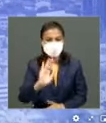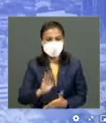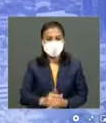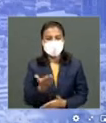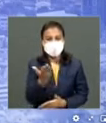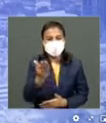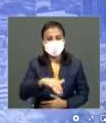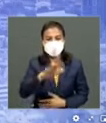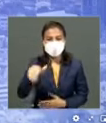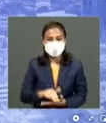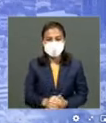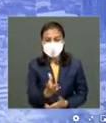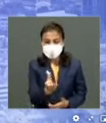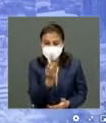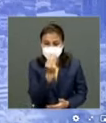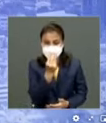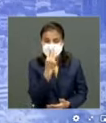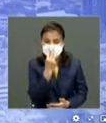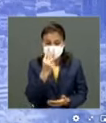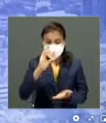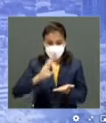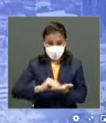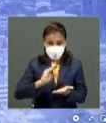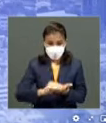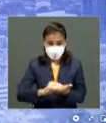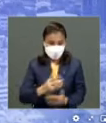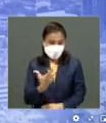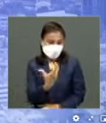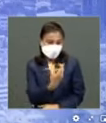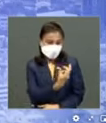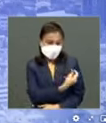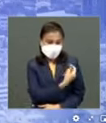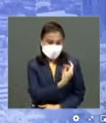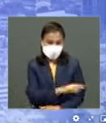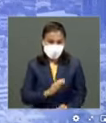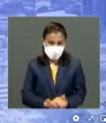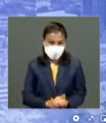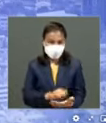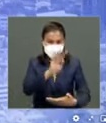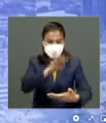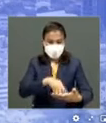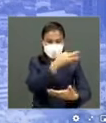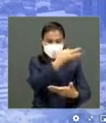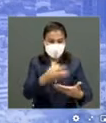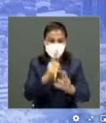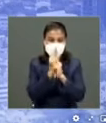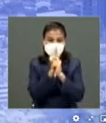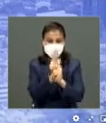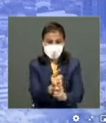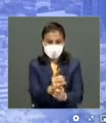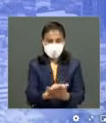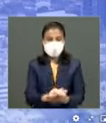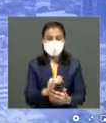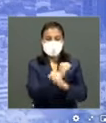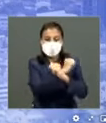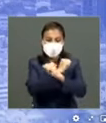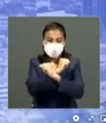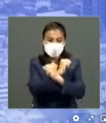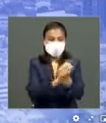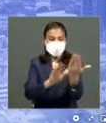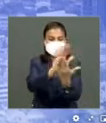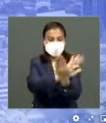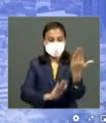นศึกษาข้อมูลและฉีดวัคซีนให้รวมกันได้ตามแผนนะคะเพื่อให้เกิดเป็นภูมิคุ้มกันหมู่ทำให้